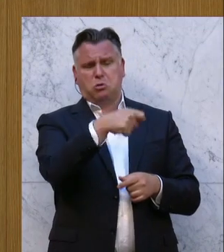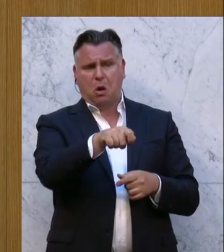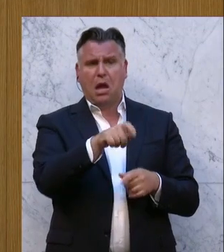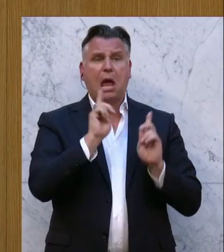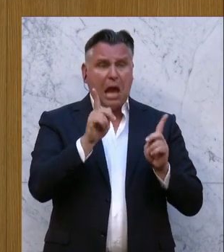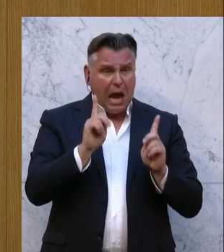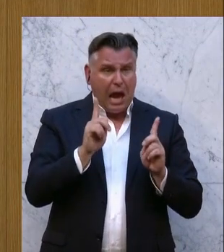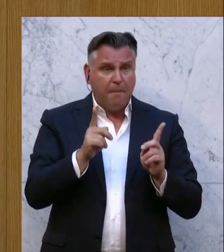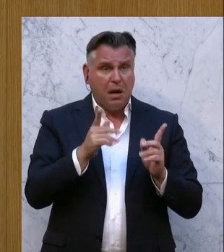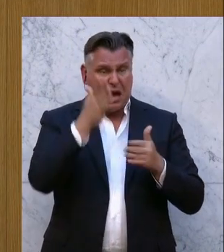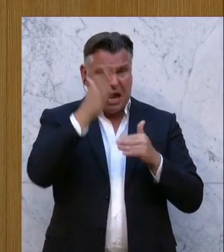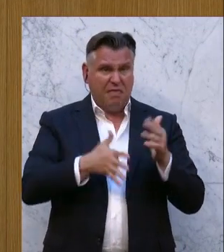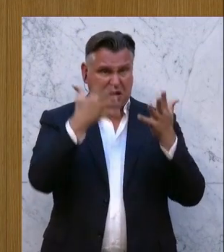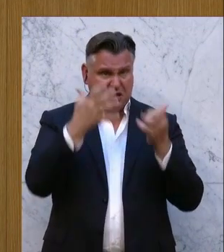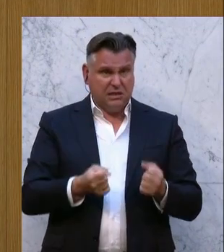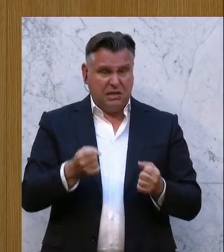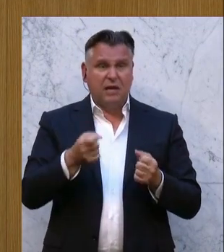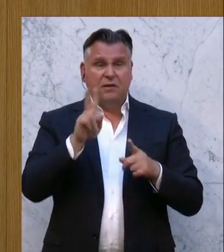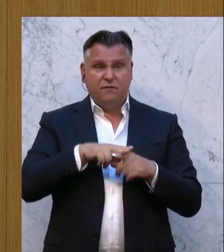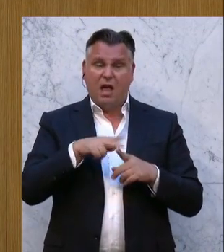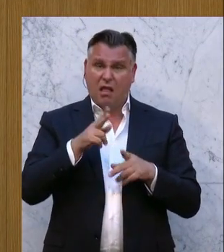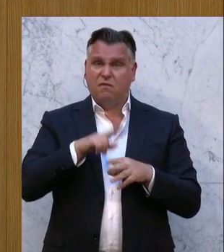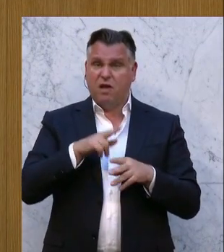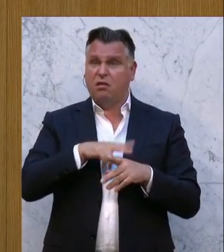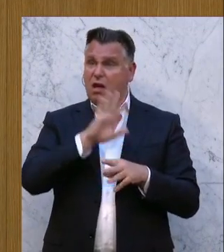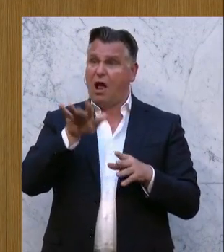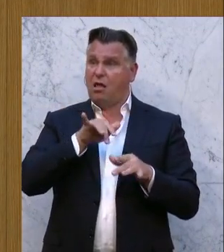bringt es am Ende des Tages, wenn die Flieger voll, aber der Bauch leer ist?